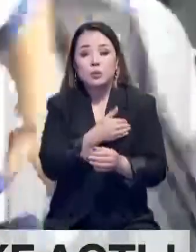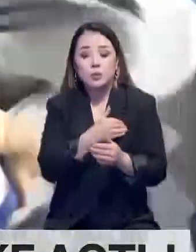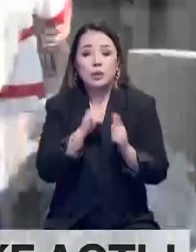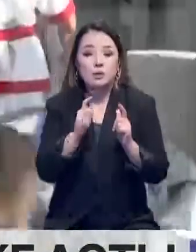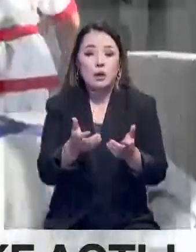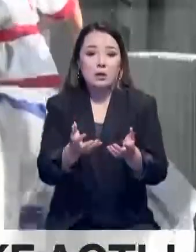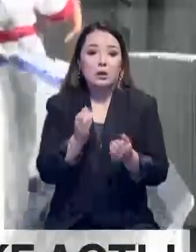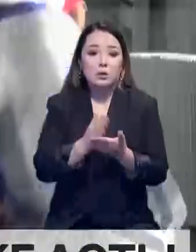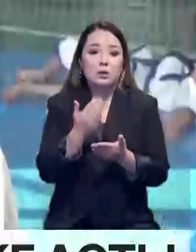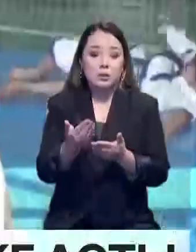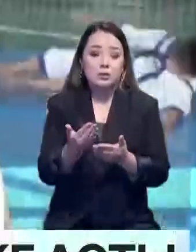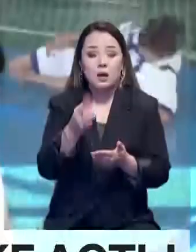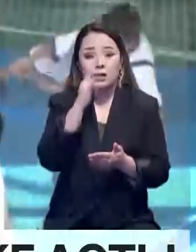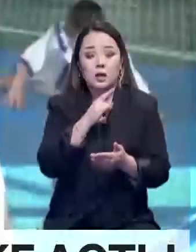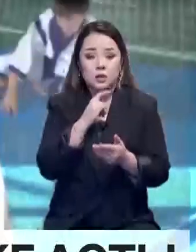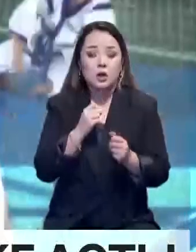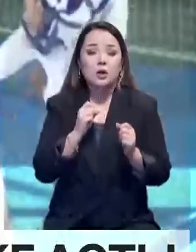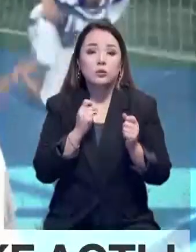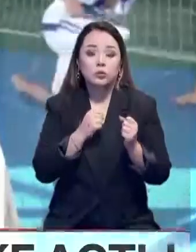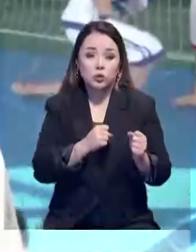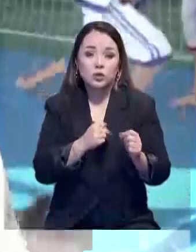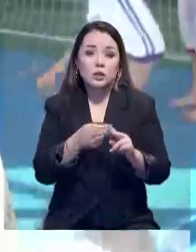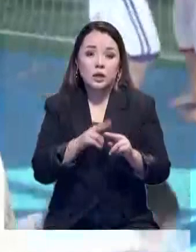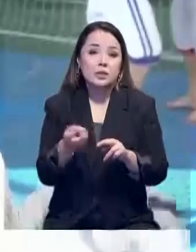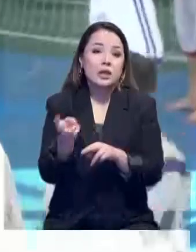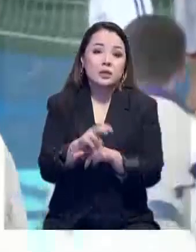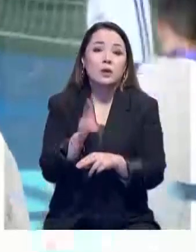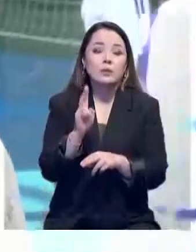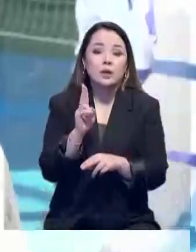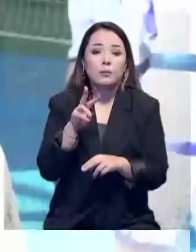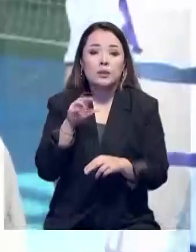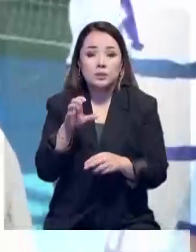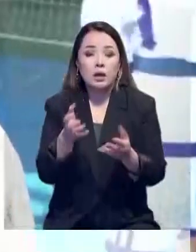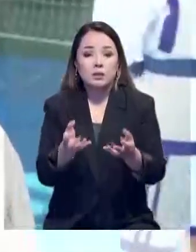жолдама алғандар бар. Қазақша күреске келу мақсаты кім есті алу,